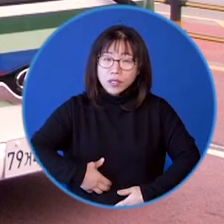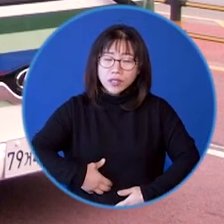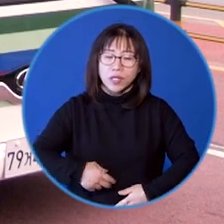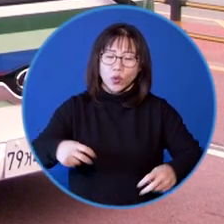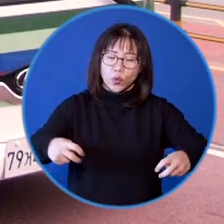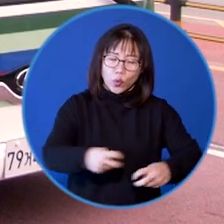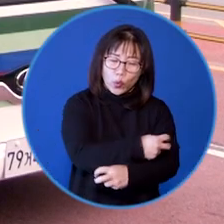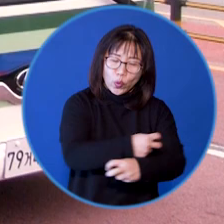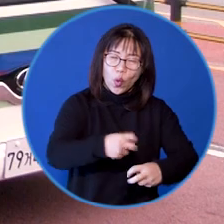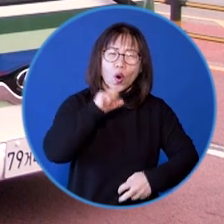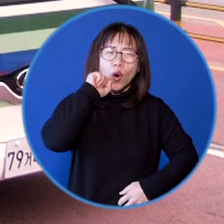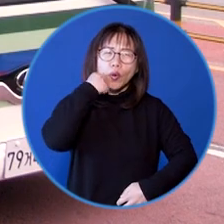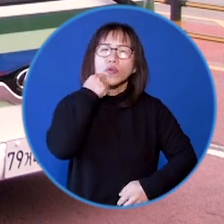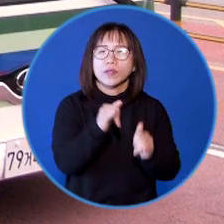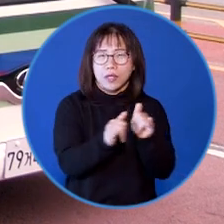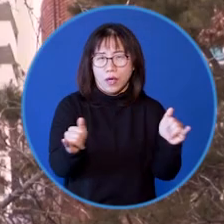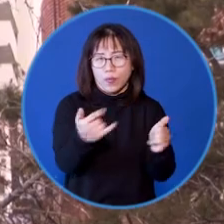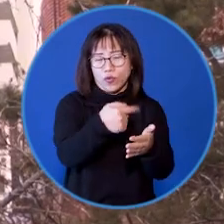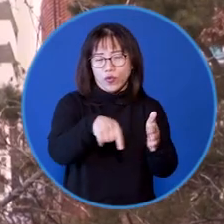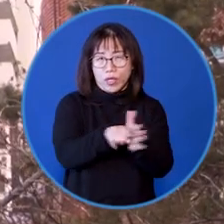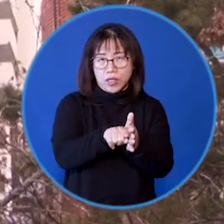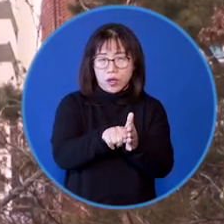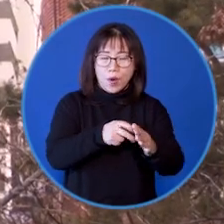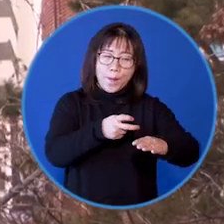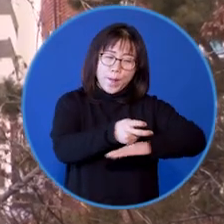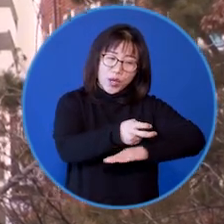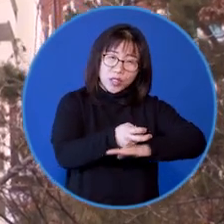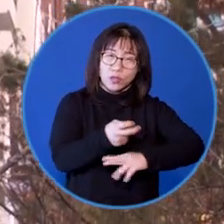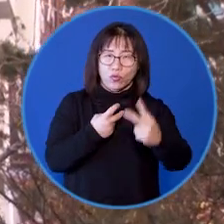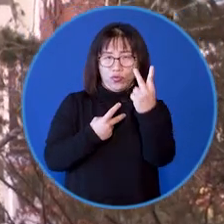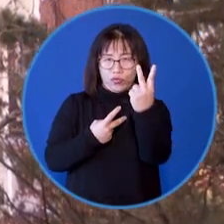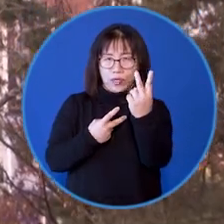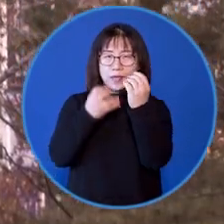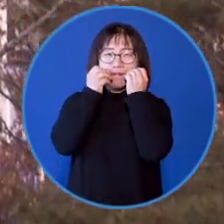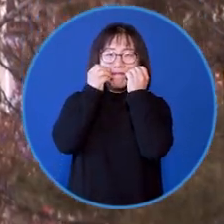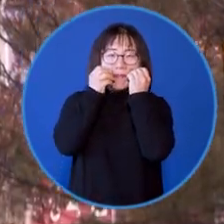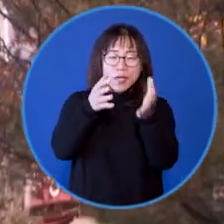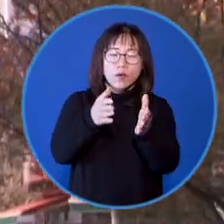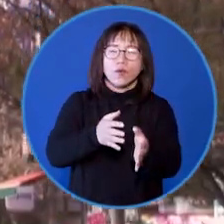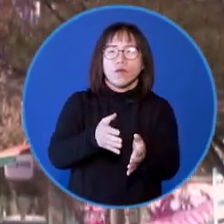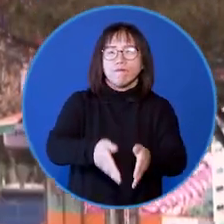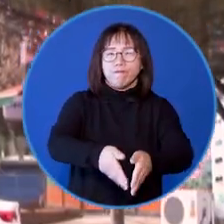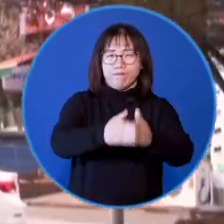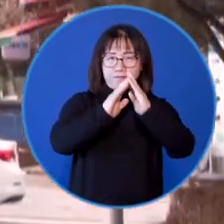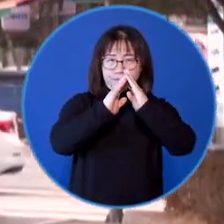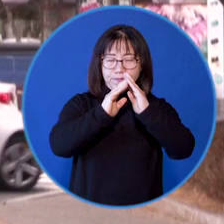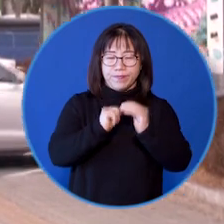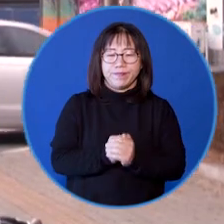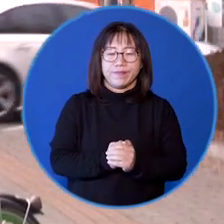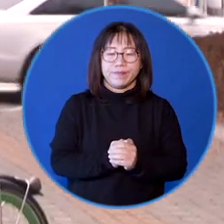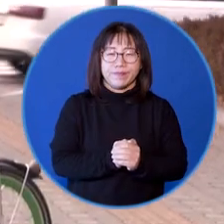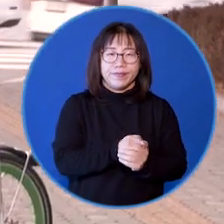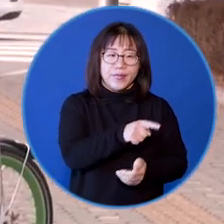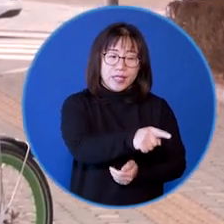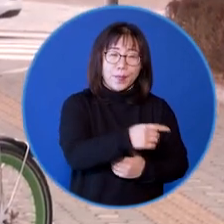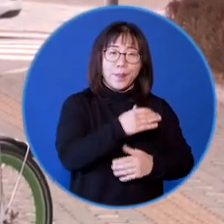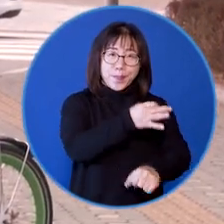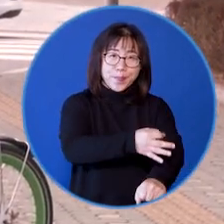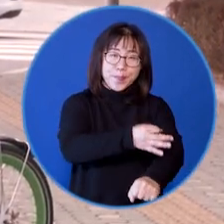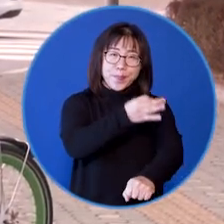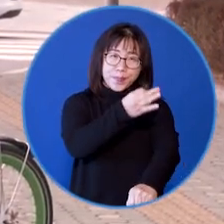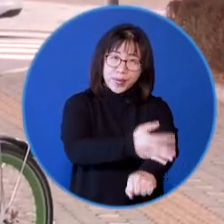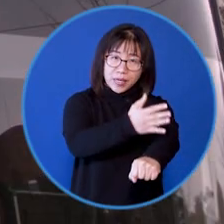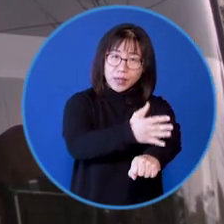강서구는 교통약자들이 이용할 수 있도록 두 개 노선을 새롭게 만들어 운행합니다. 이용자의 편의성을 높인